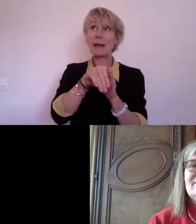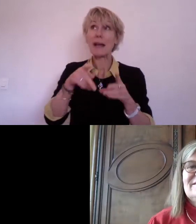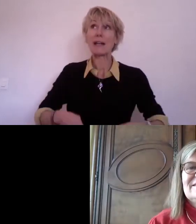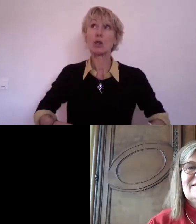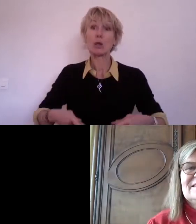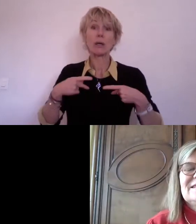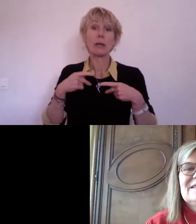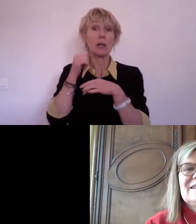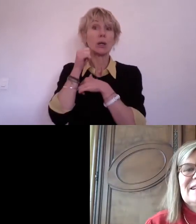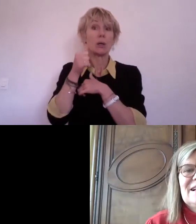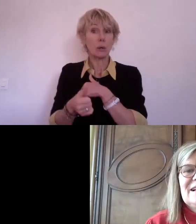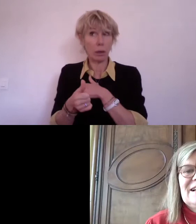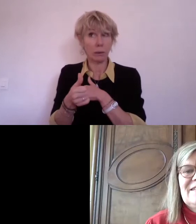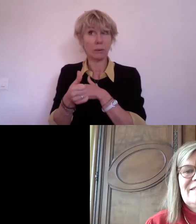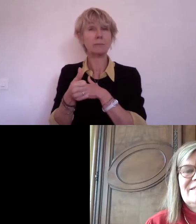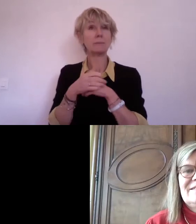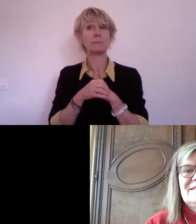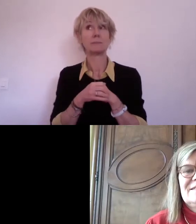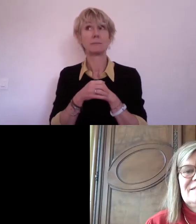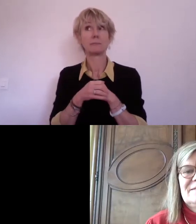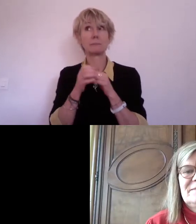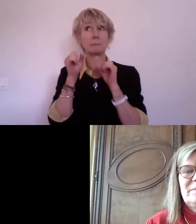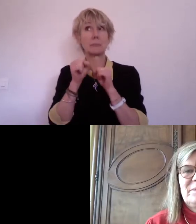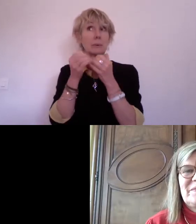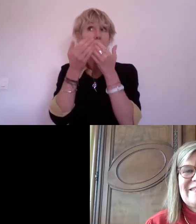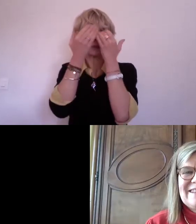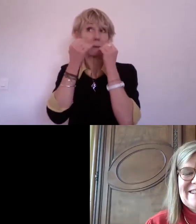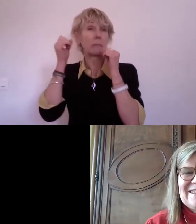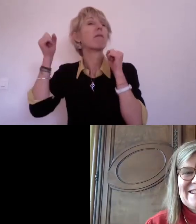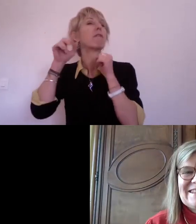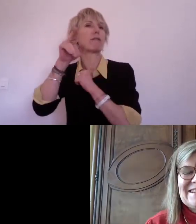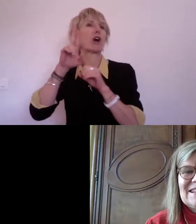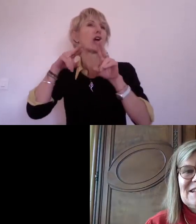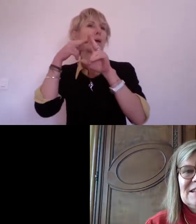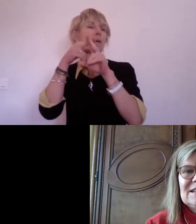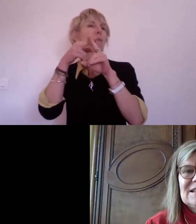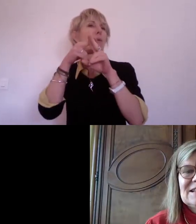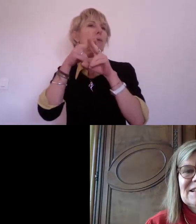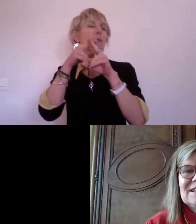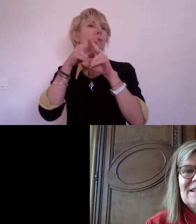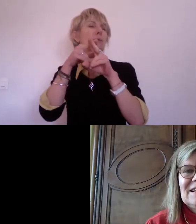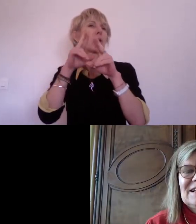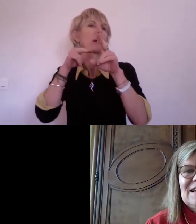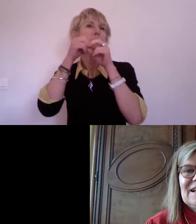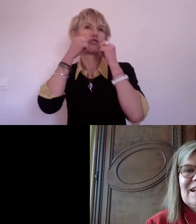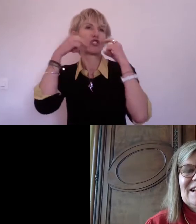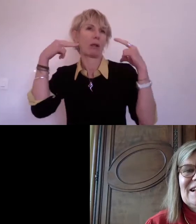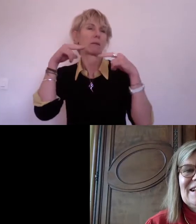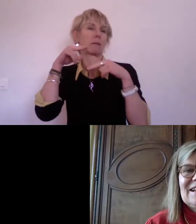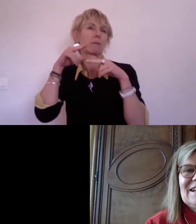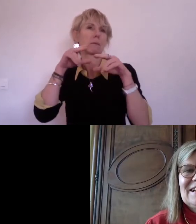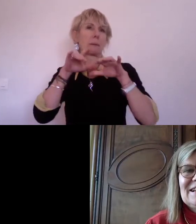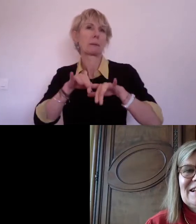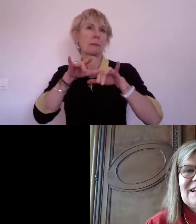pense que cette réponse sera apportée par écrit par l'équipe du Quai Branly qui pourra apporter ses précisions. Sinon, on n'a pas